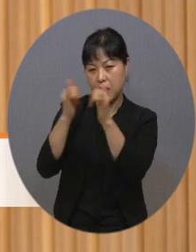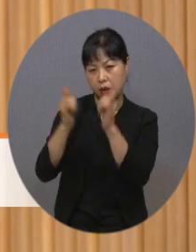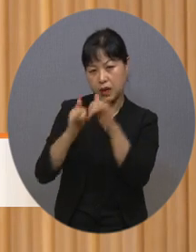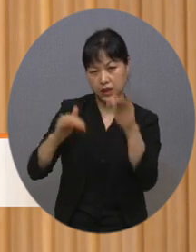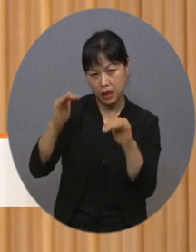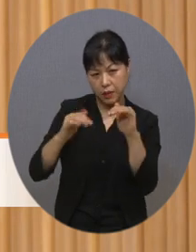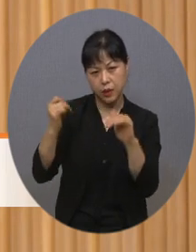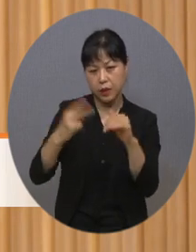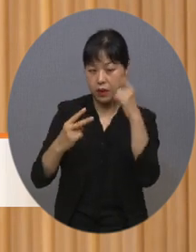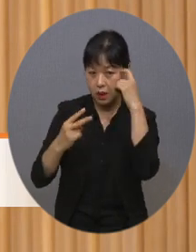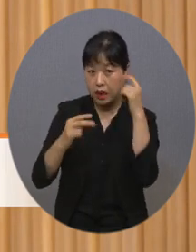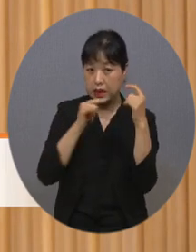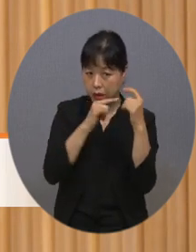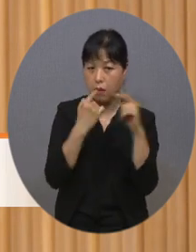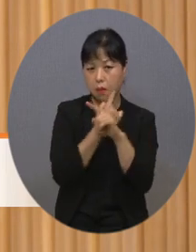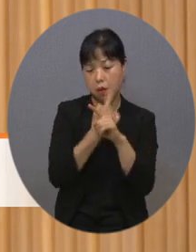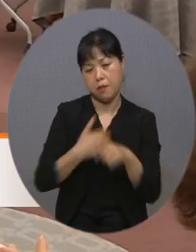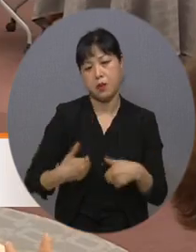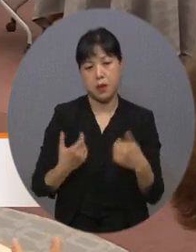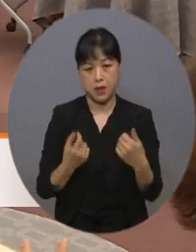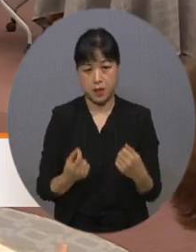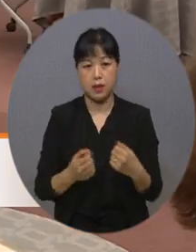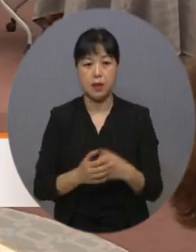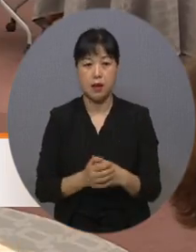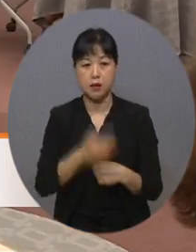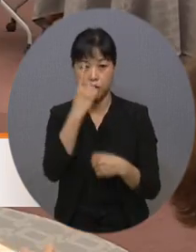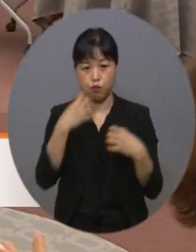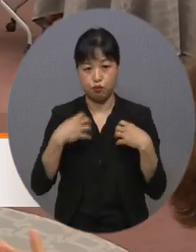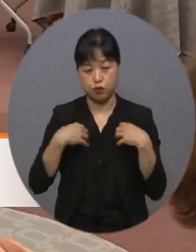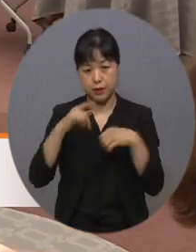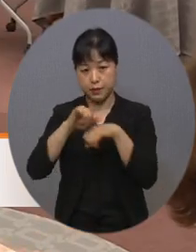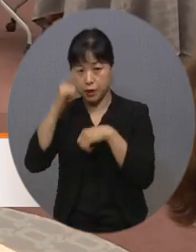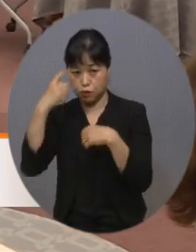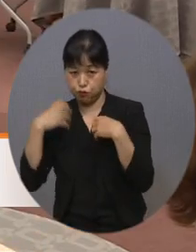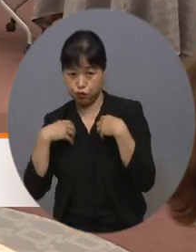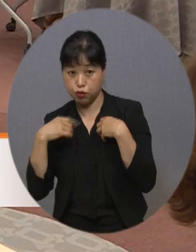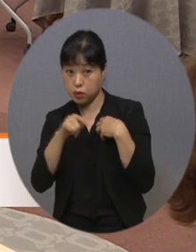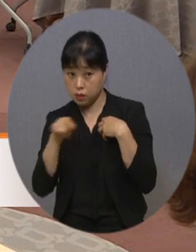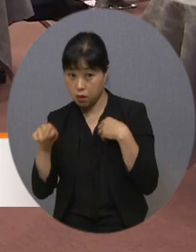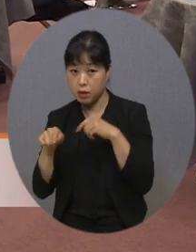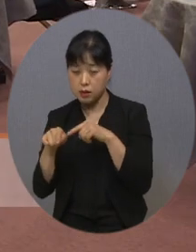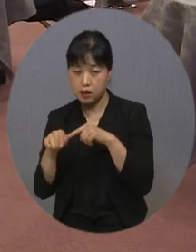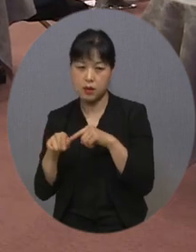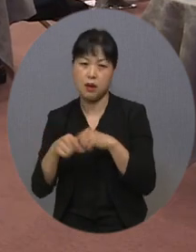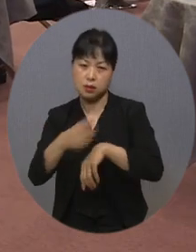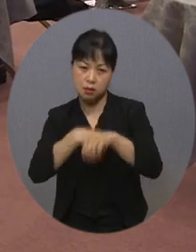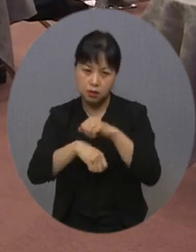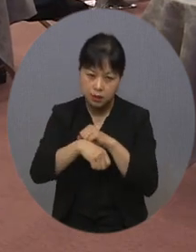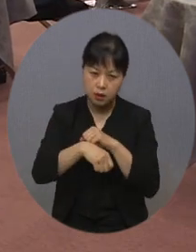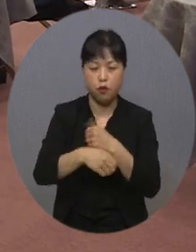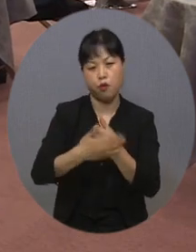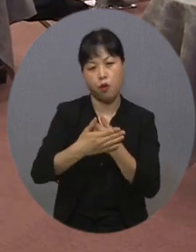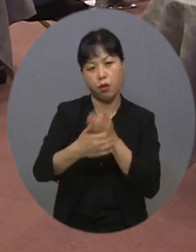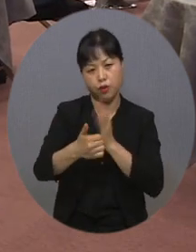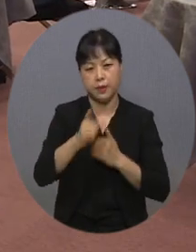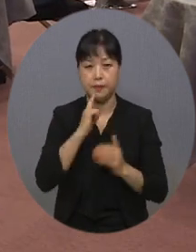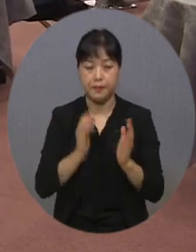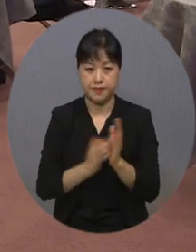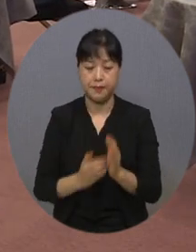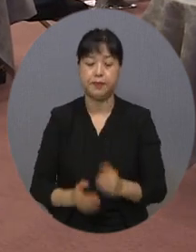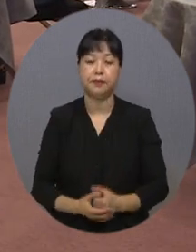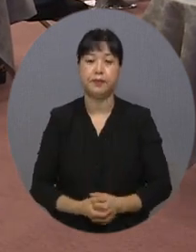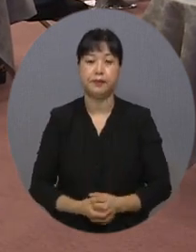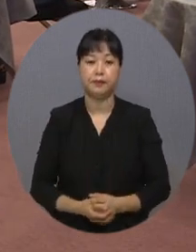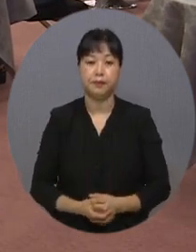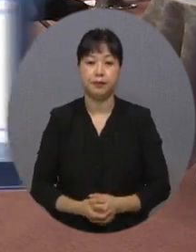인식에 대해 개선이 필요하다 며 정보와 지방자치단체 등 공공기관이 나설 것을 요청했습니다 으